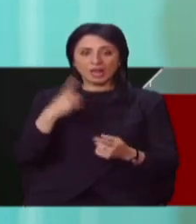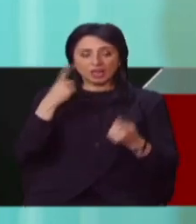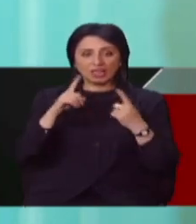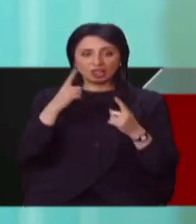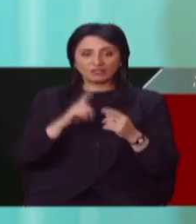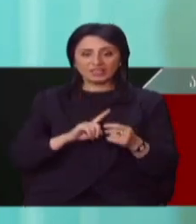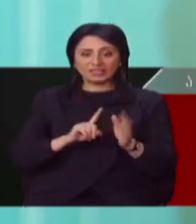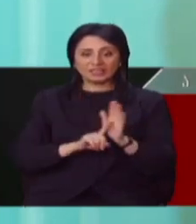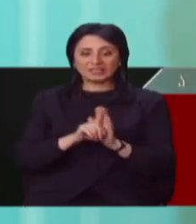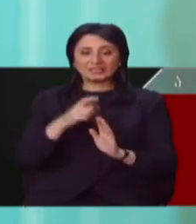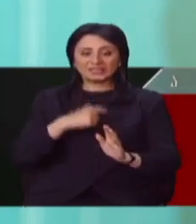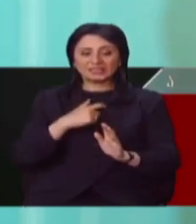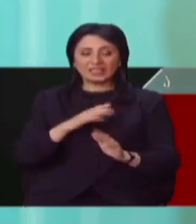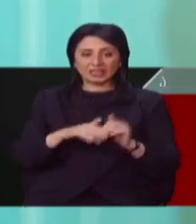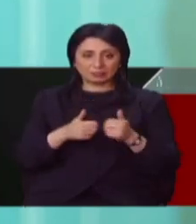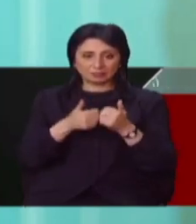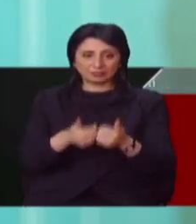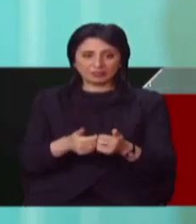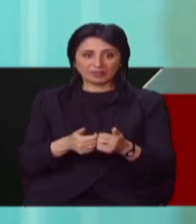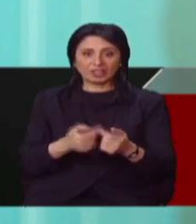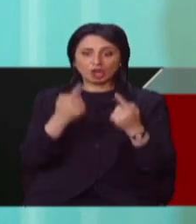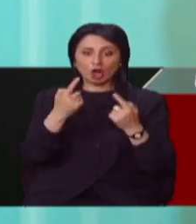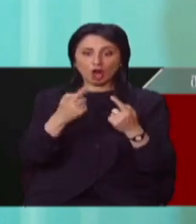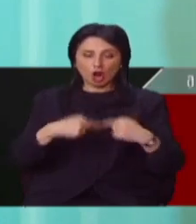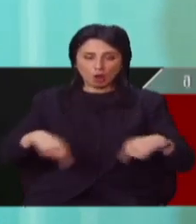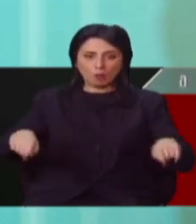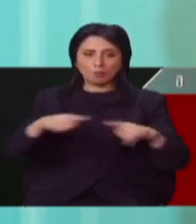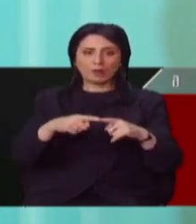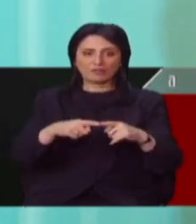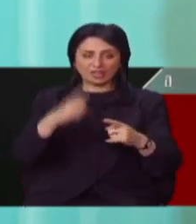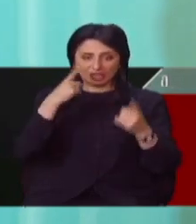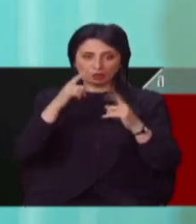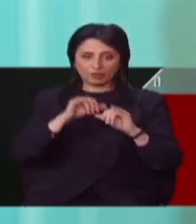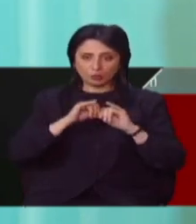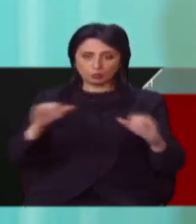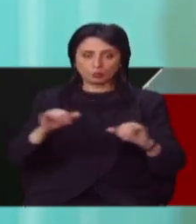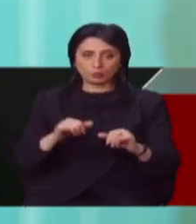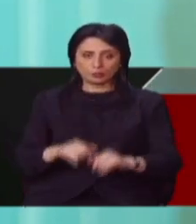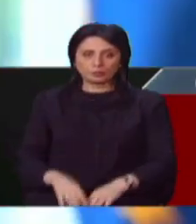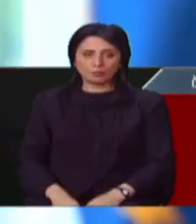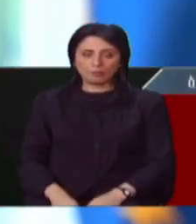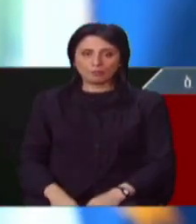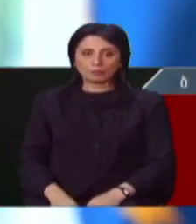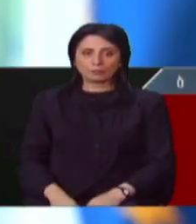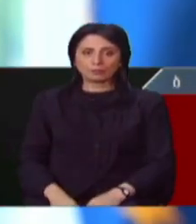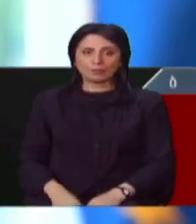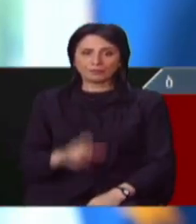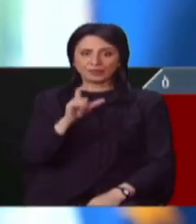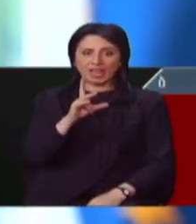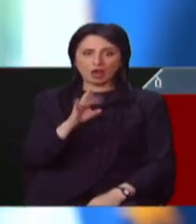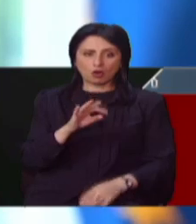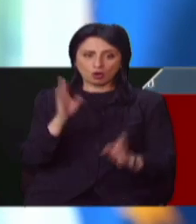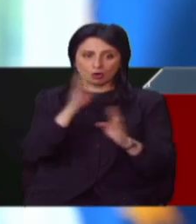ინოვაციურ სტარტაპებს შეუწყოთ ხელი, რათა მათ შექმნეს გლობალურად მასშტაბირებადი ინოვაციური და მაღალტექნოლოგიური პროდუქტები. ეკოსისტემის